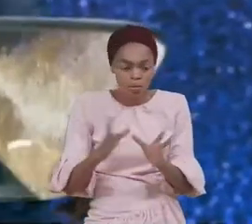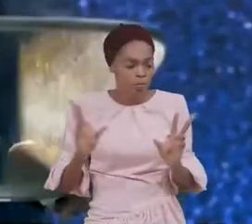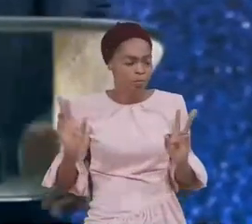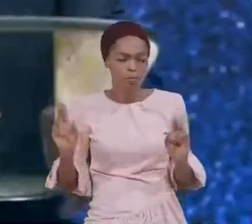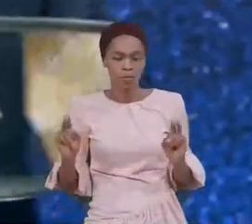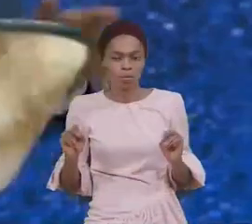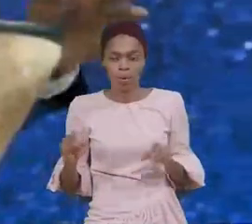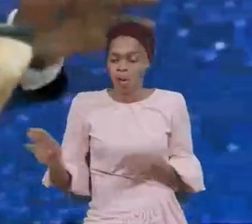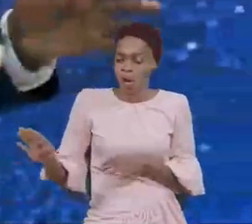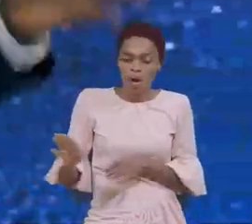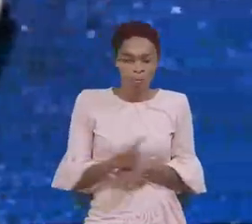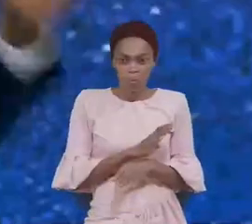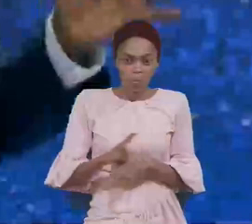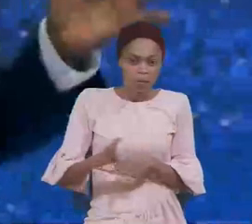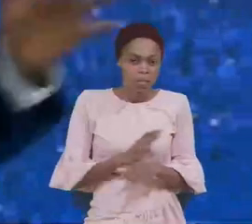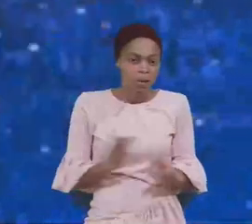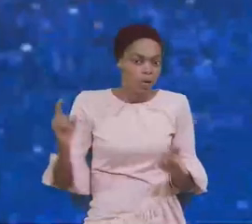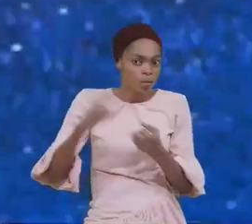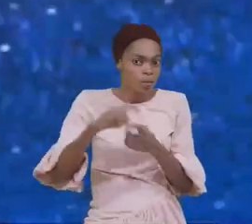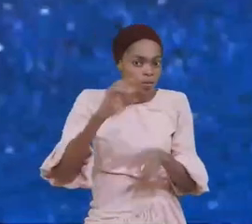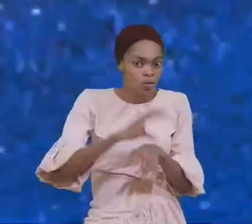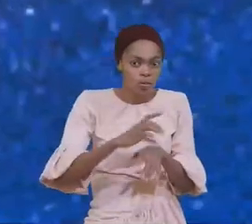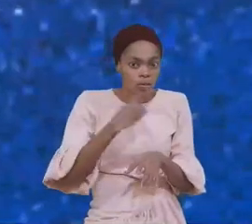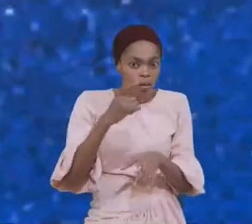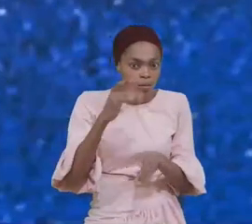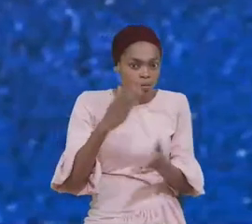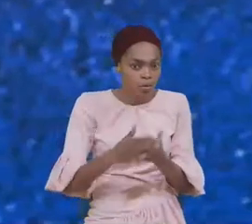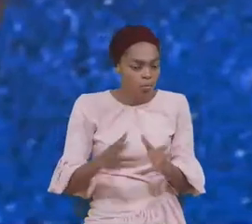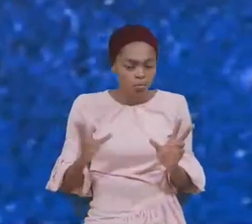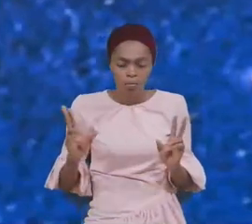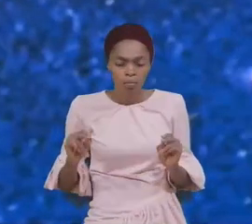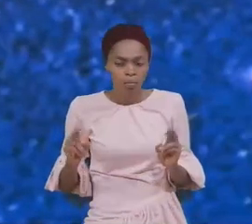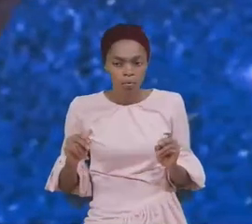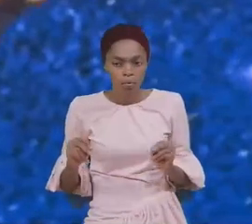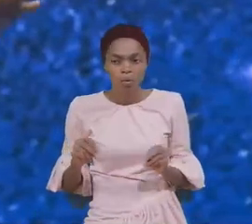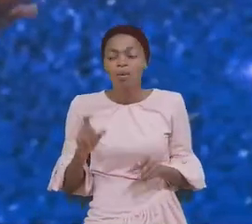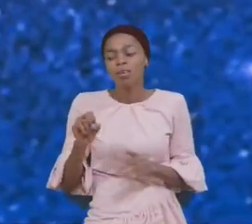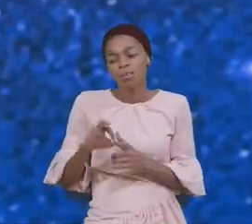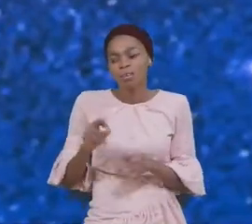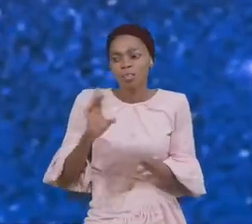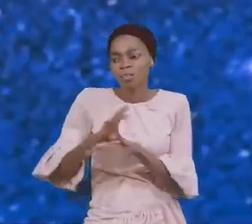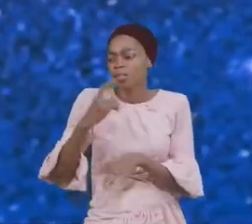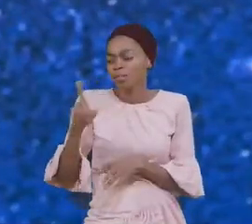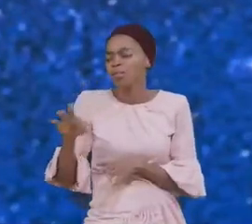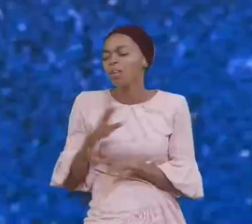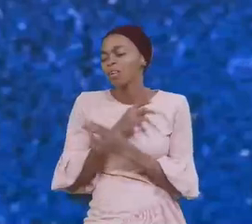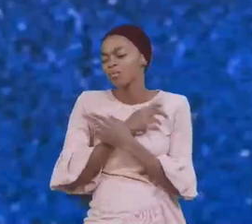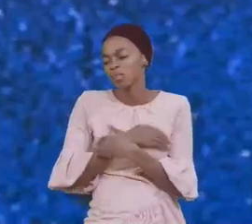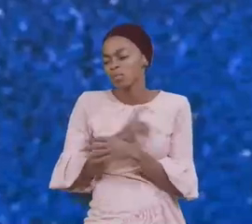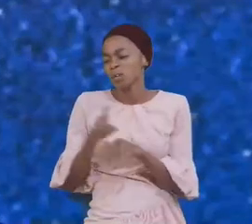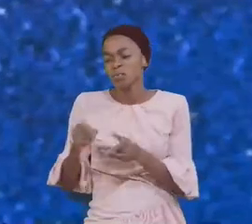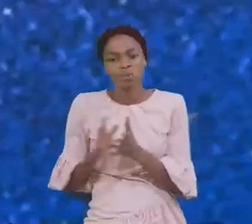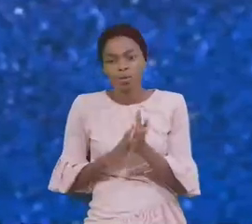assez. Faites-les valoir jusqu'à ce que l'église te dise tu peux prendre du repos, tu peux dormir.